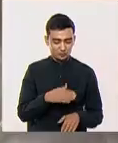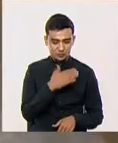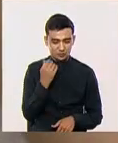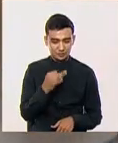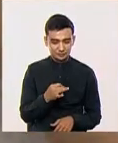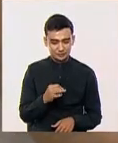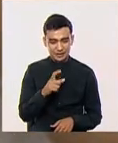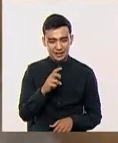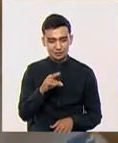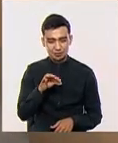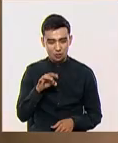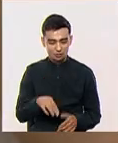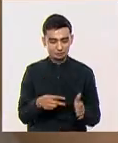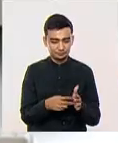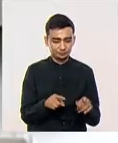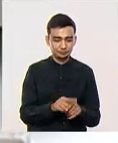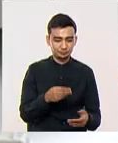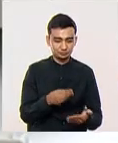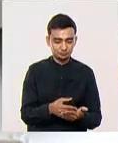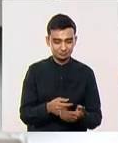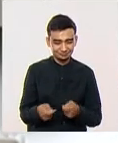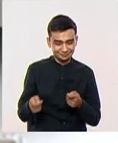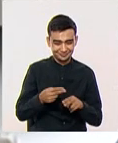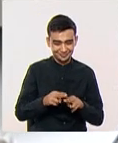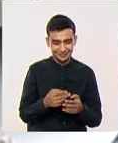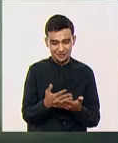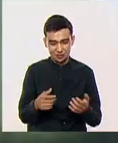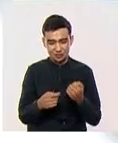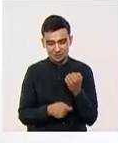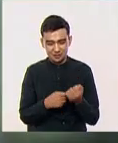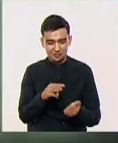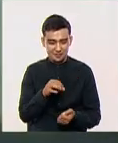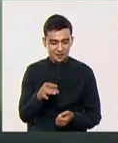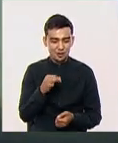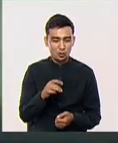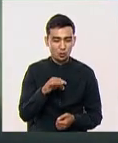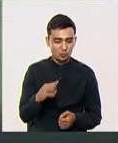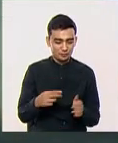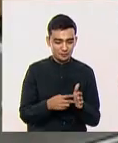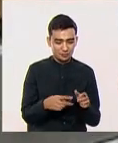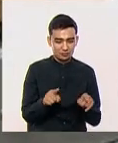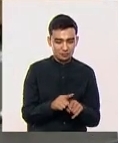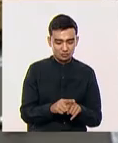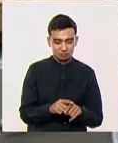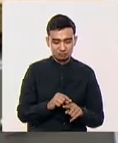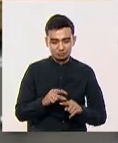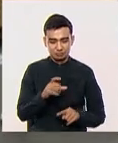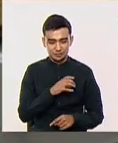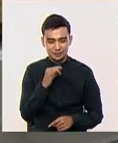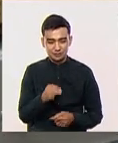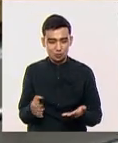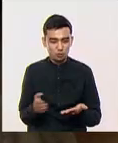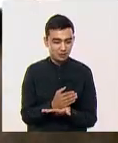өскендіктен экспорт көлемі де артыпты. Сәйкесінше, рубль бағамы да өскен. Алайда халық валютасын ішкі нарығында айырбастай алмайды,